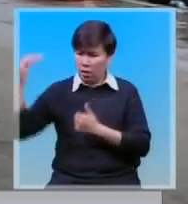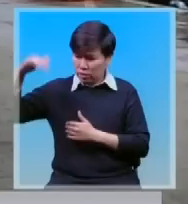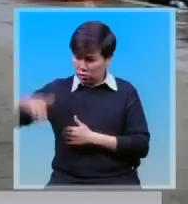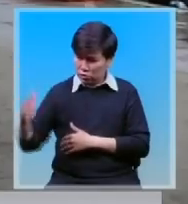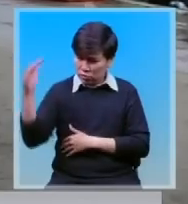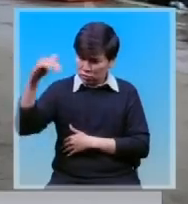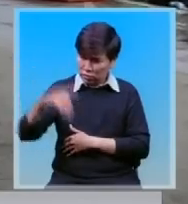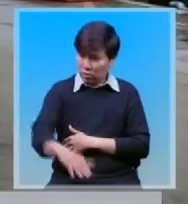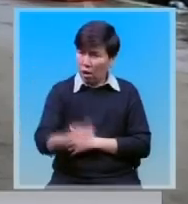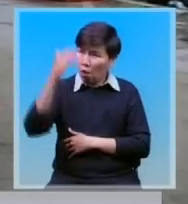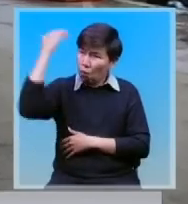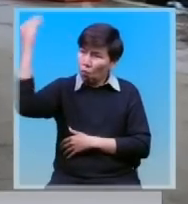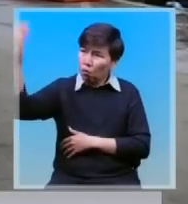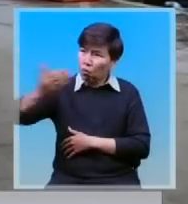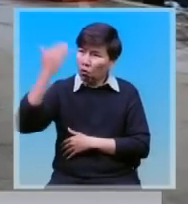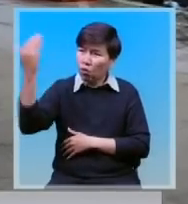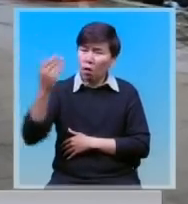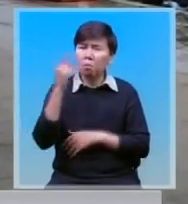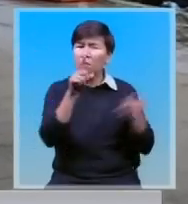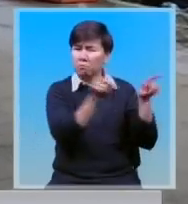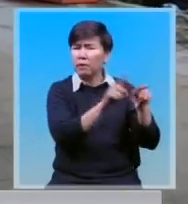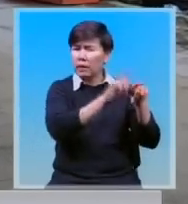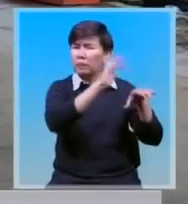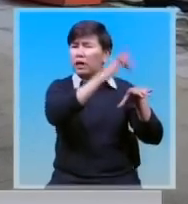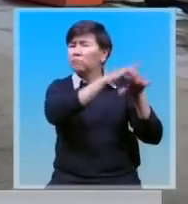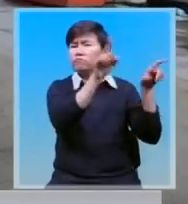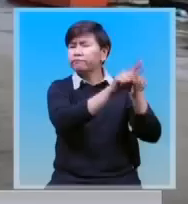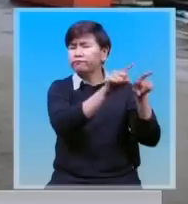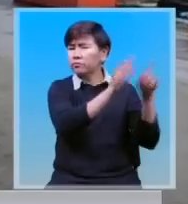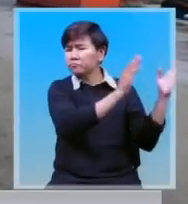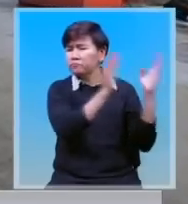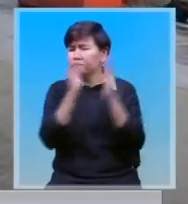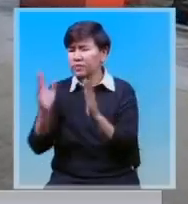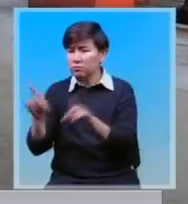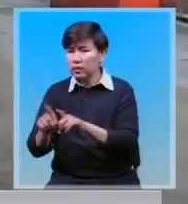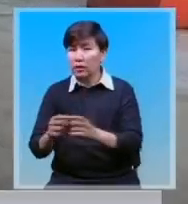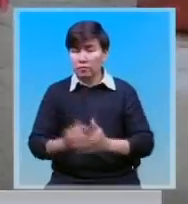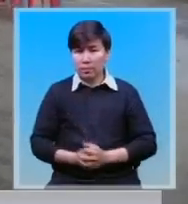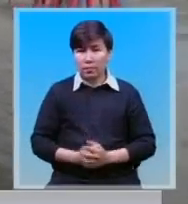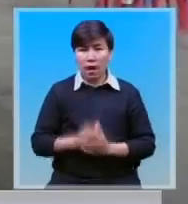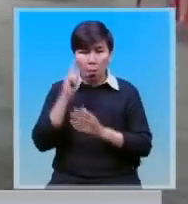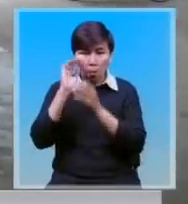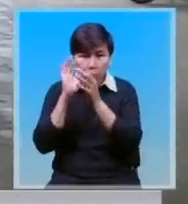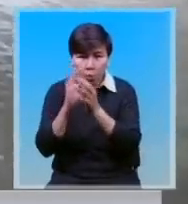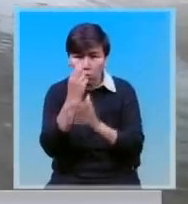ถือว่าอยู่ในช่วงที่อยู่กับมรสุมหรือดิเพรสชันปกติทั่วไปค่ะเดี๋ยวเราจะไปพูดคุยกับชาวบ้านดูนะคะ